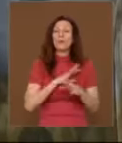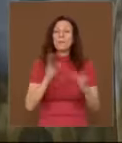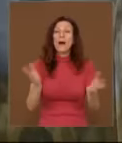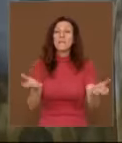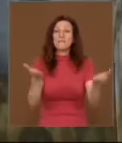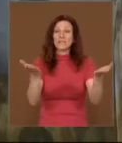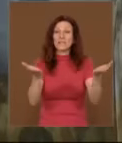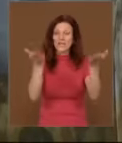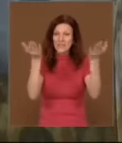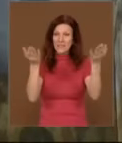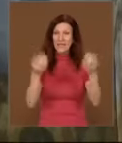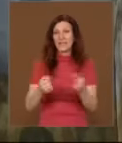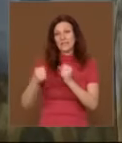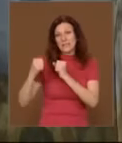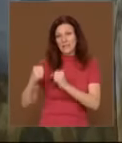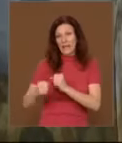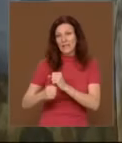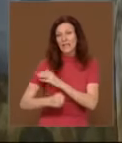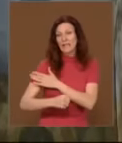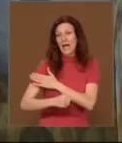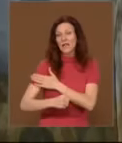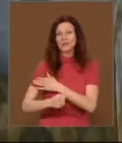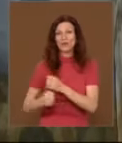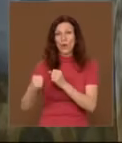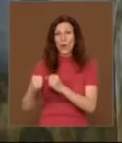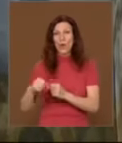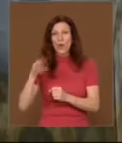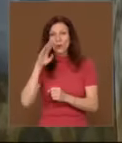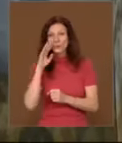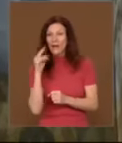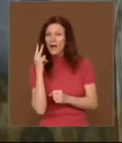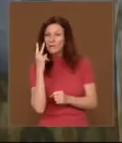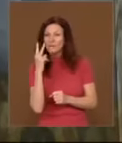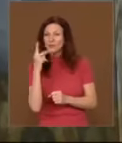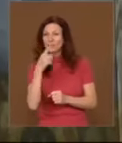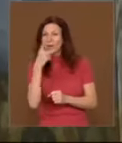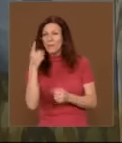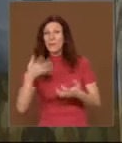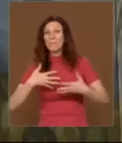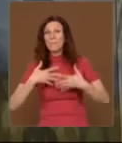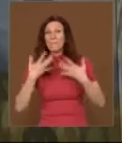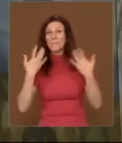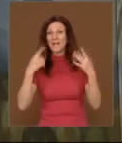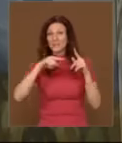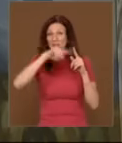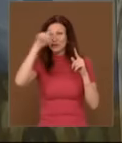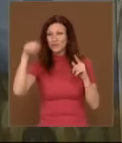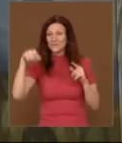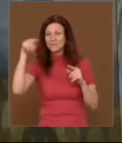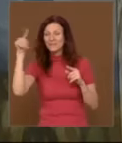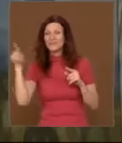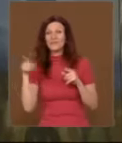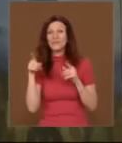отдясно на Отца. Виждаме и тези празнични икони в момента,